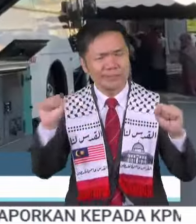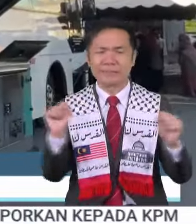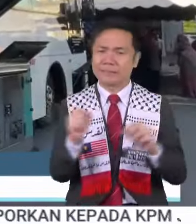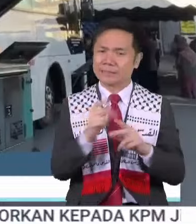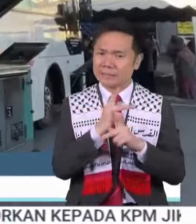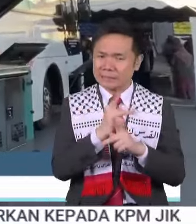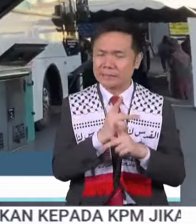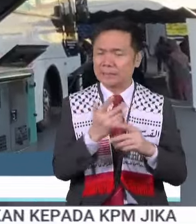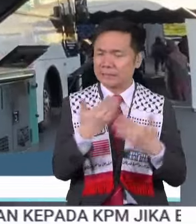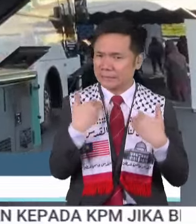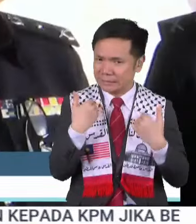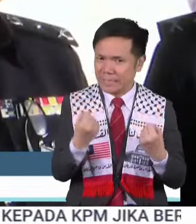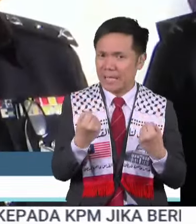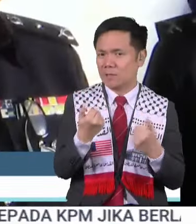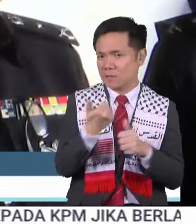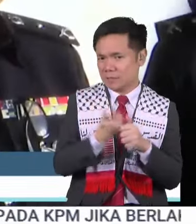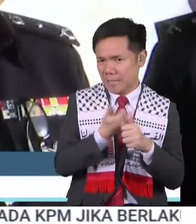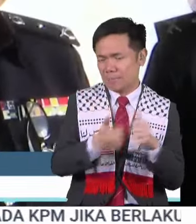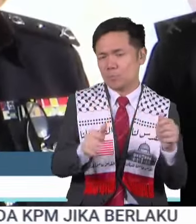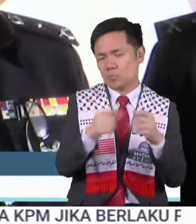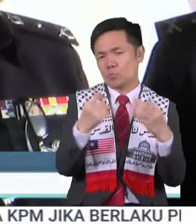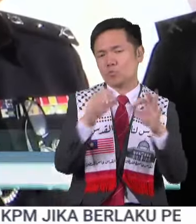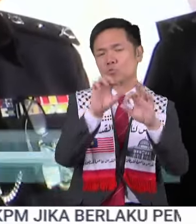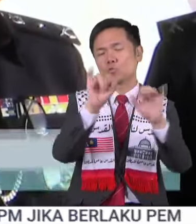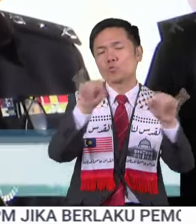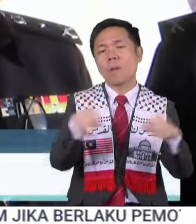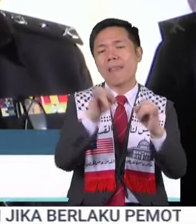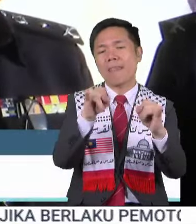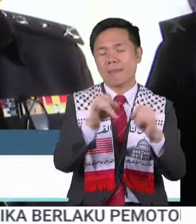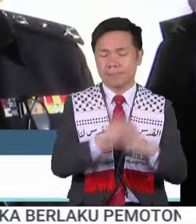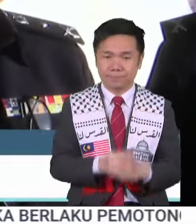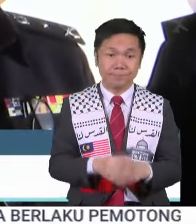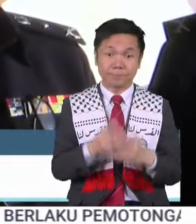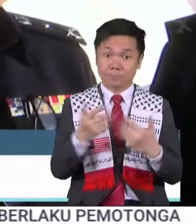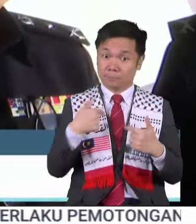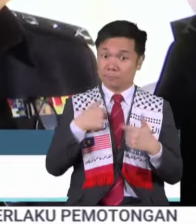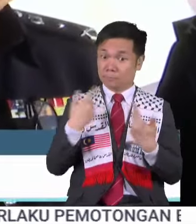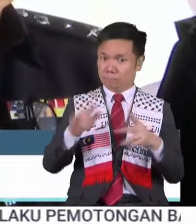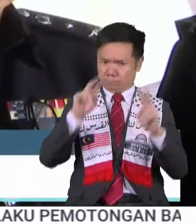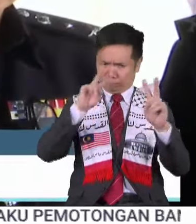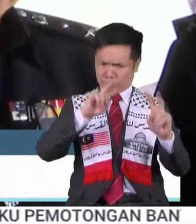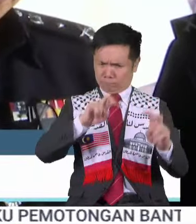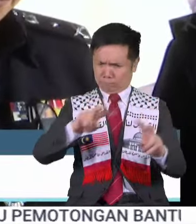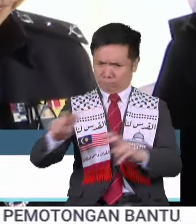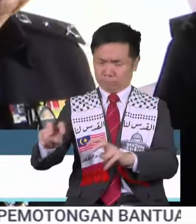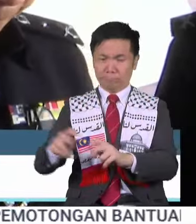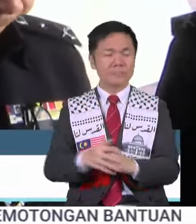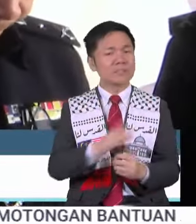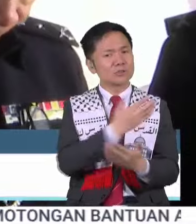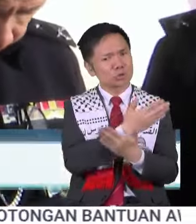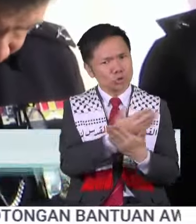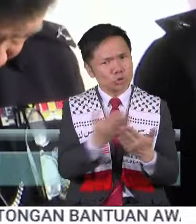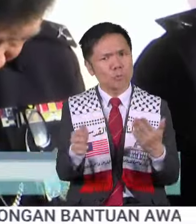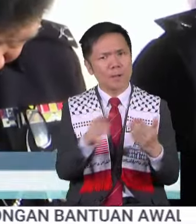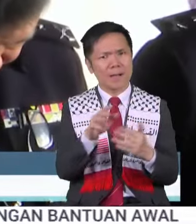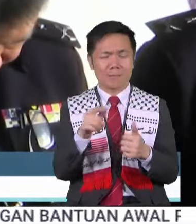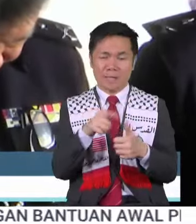hari jumaat dan saya telah apa membuat kajian dan juga mengarahkan